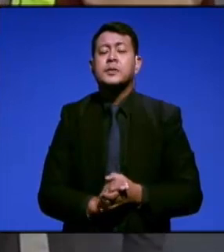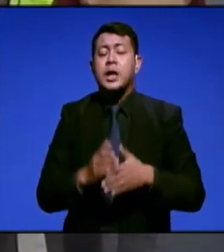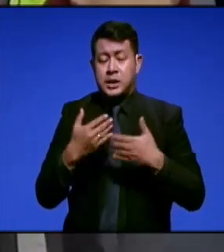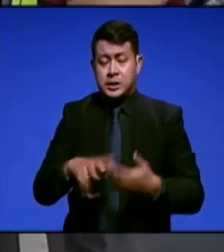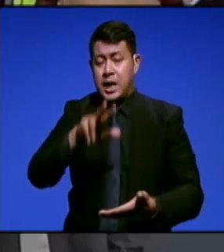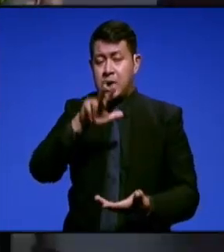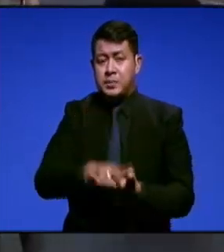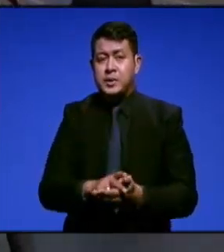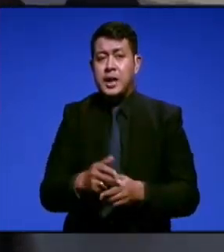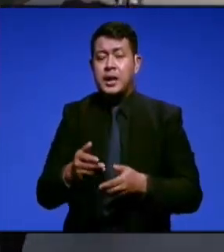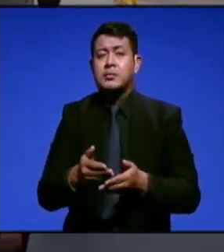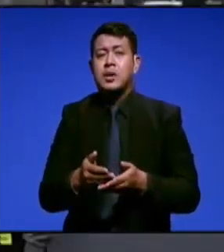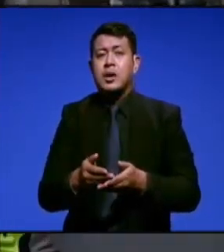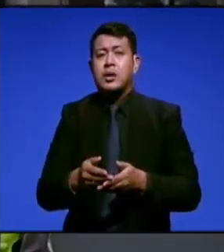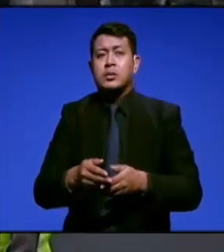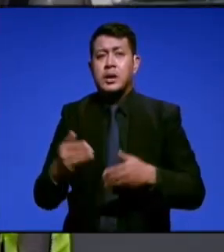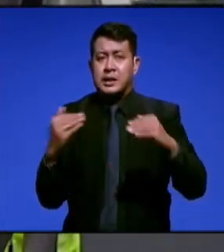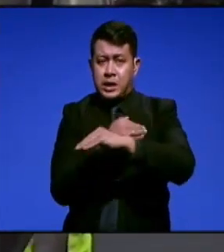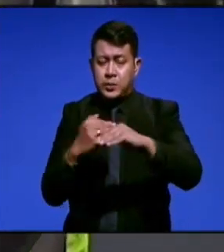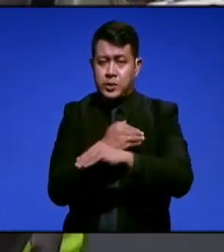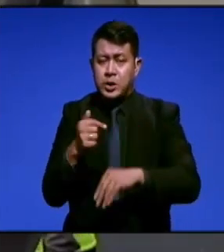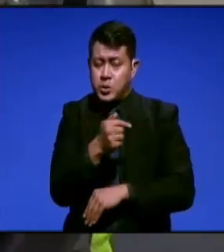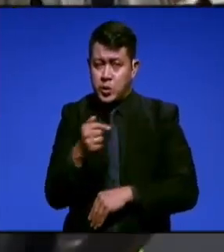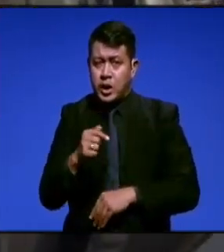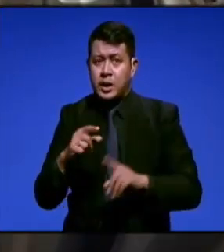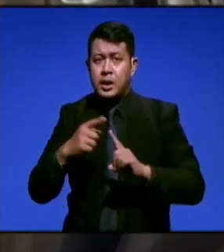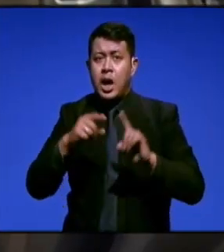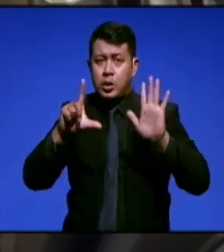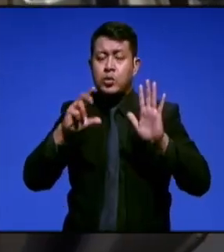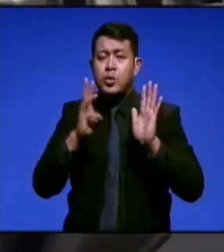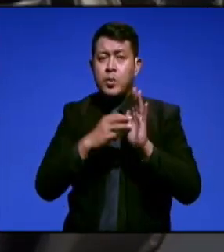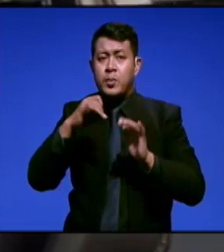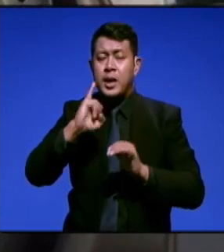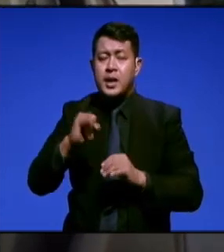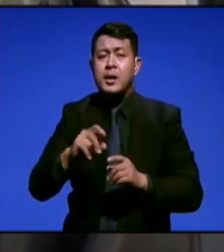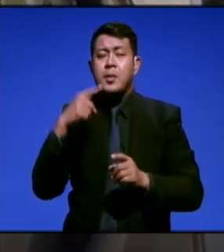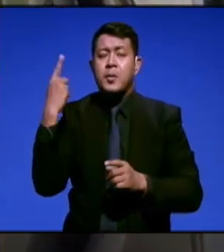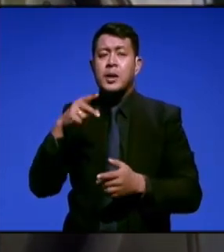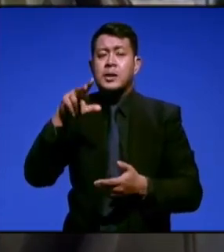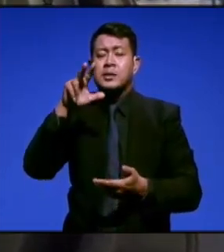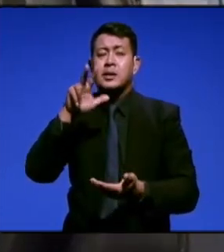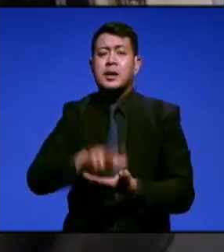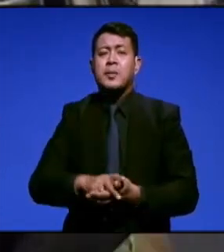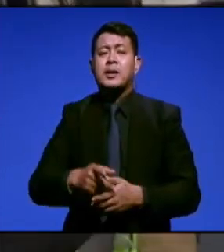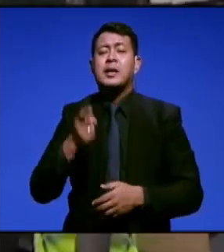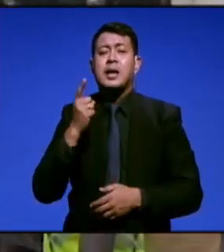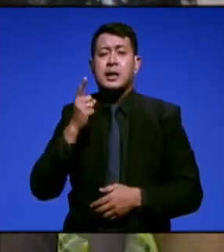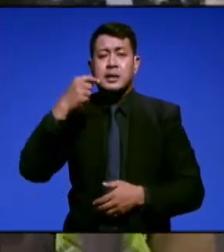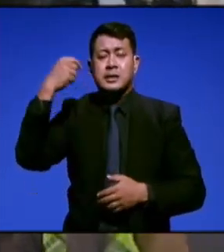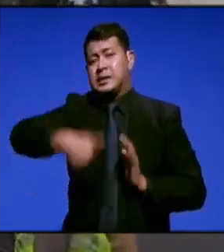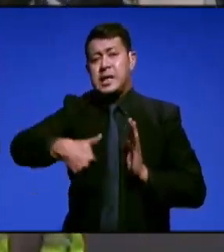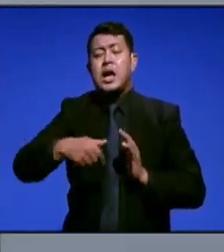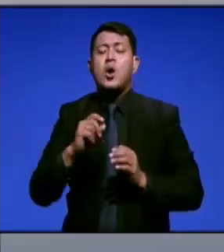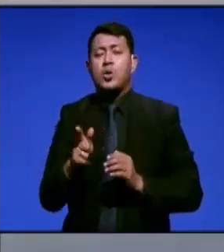setelah kebijakan transportasi dilonggarkan, pada 7 Mei ini, pemerintah juga berencana menerapkan sanksi denda bagi masyarakat